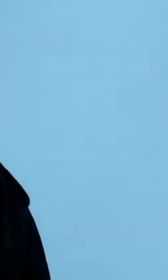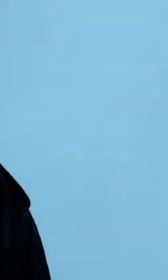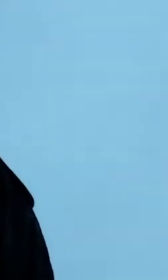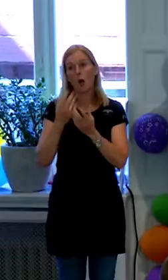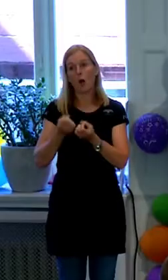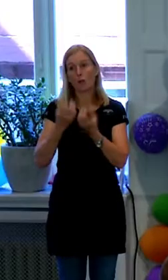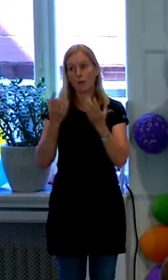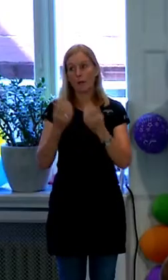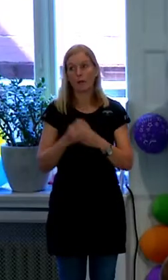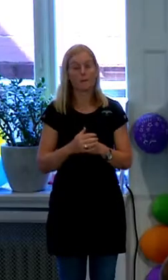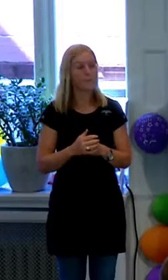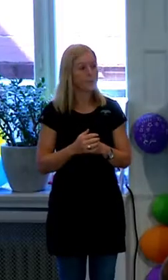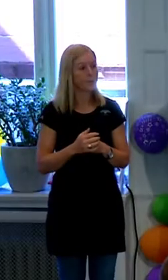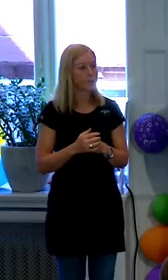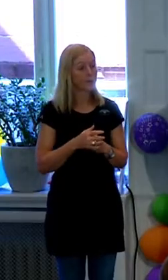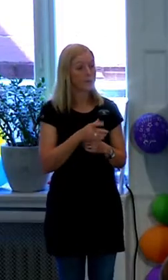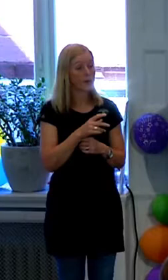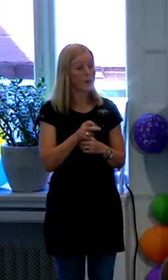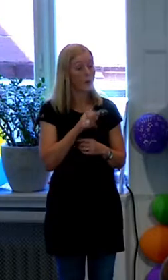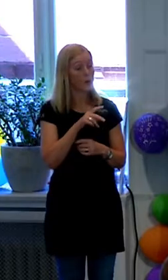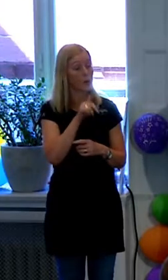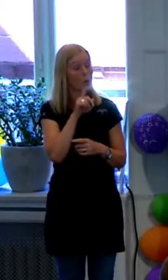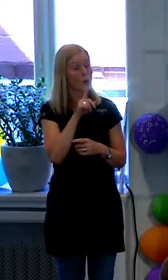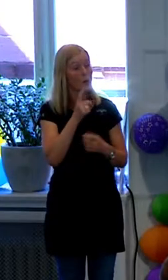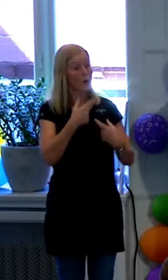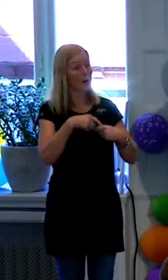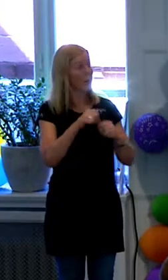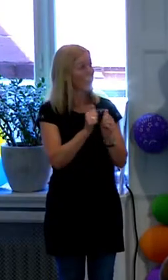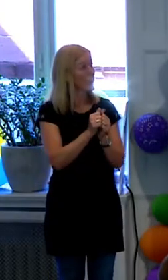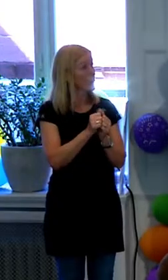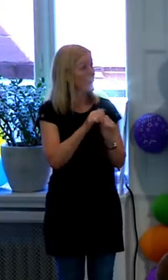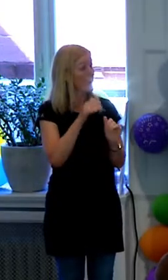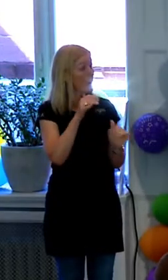funkar. Mm. Per, har du några inspel kring gods och buller?